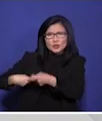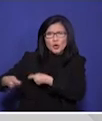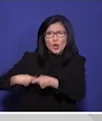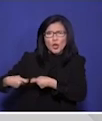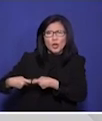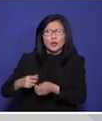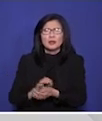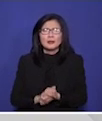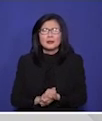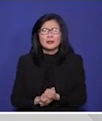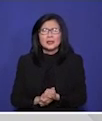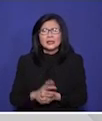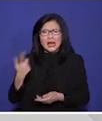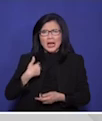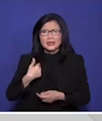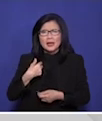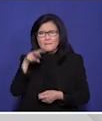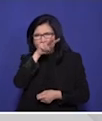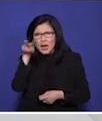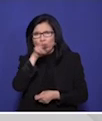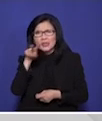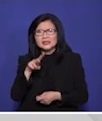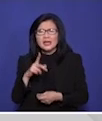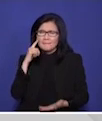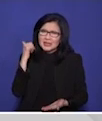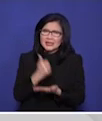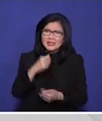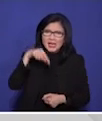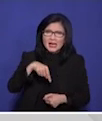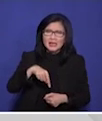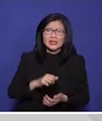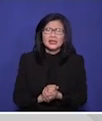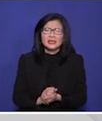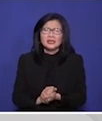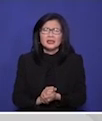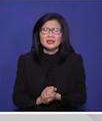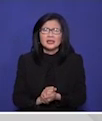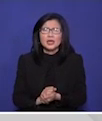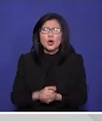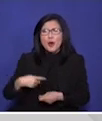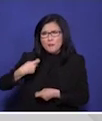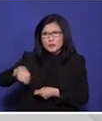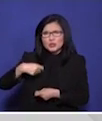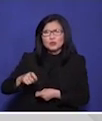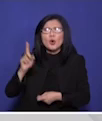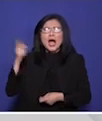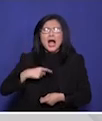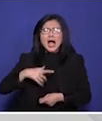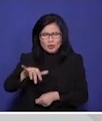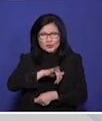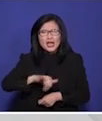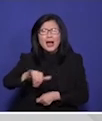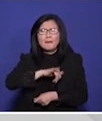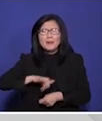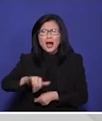ada salinga P sek sekarang ini semuanya berbeda enggak apa-apa